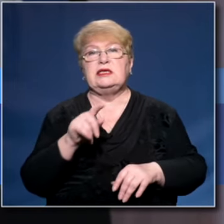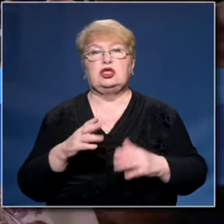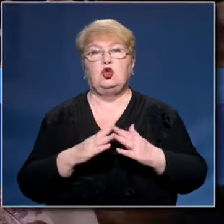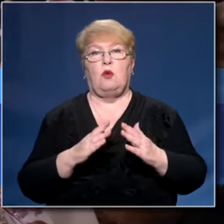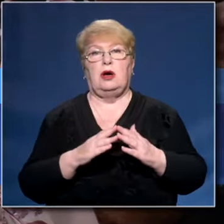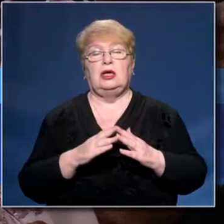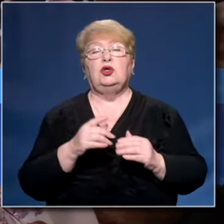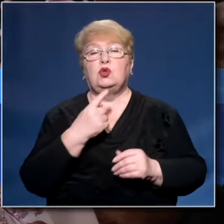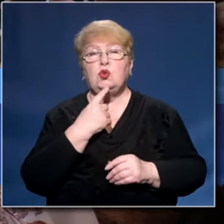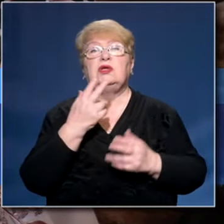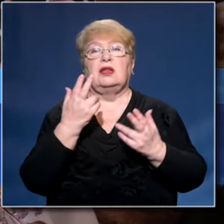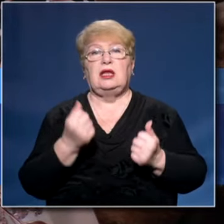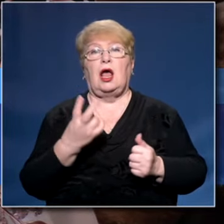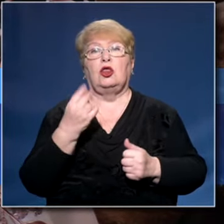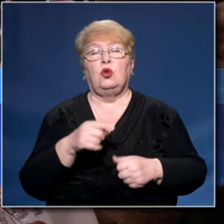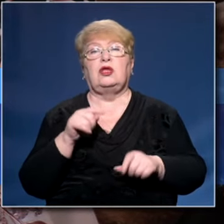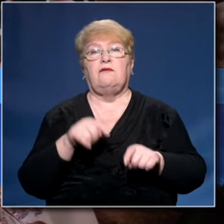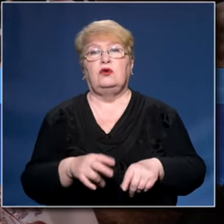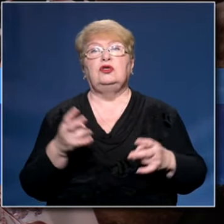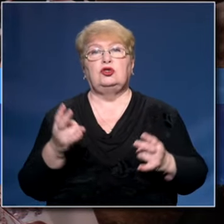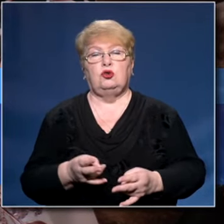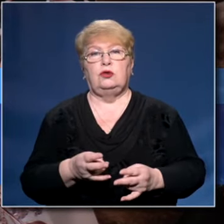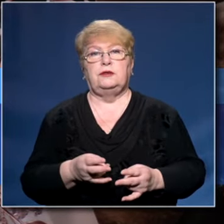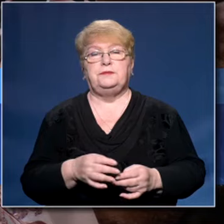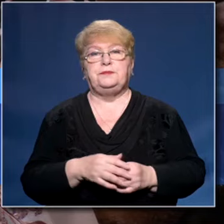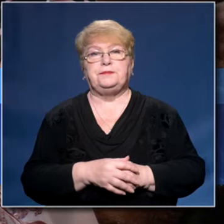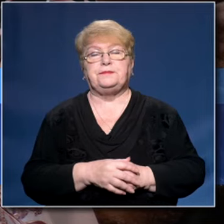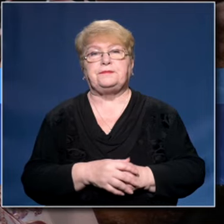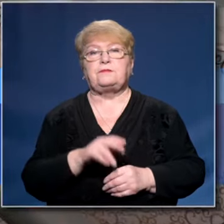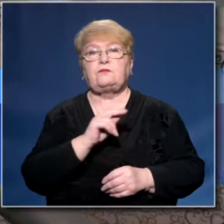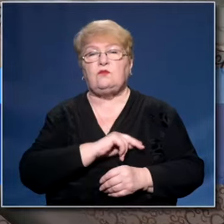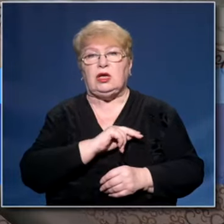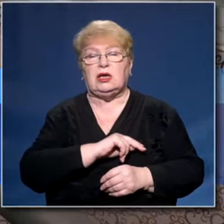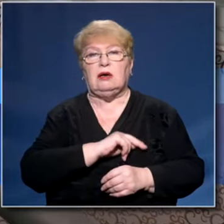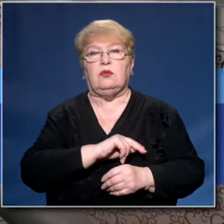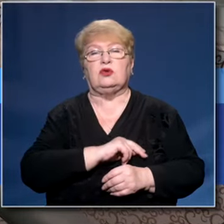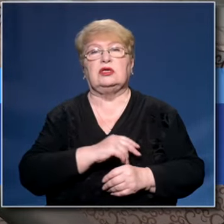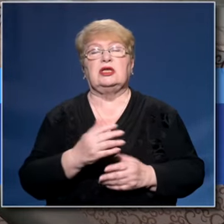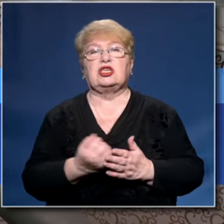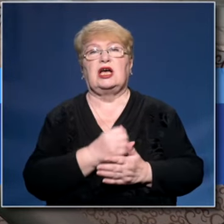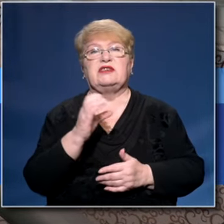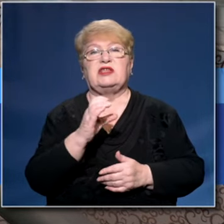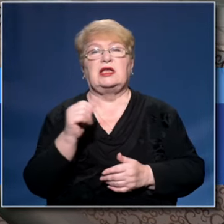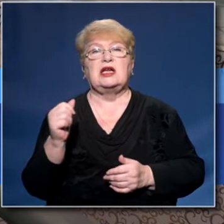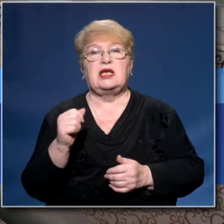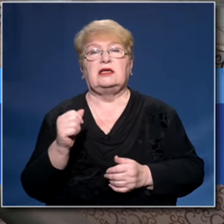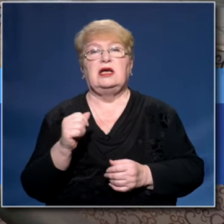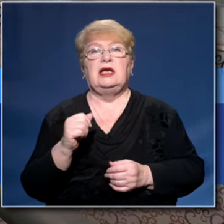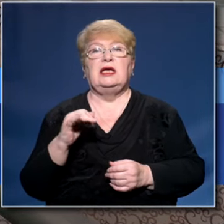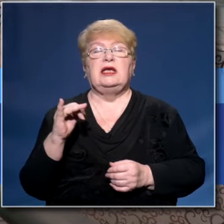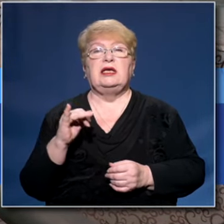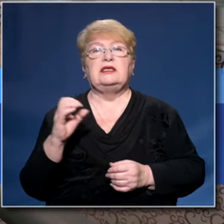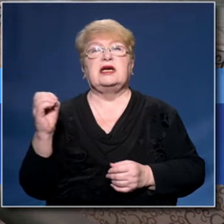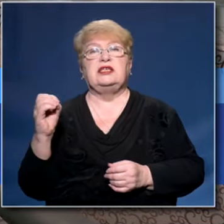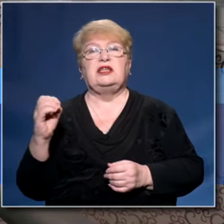дома трудно безусловно но оно того стоит признаётся Лилия работу мне нашла Светлана